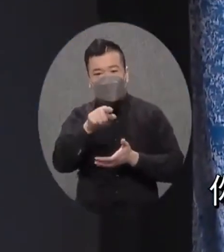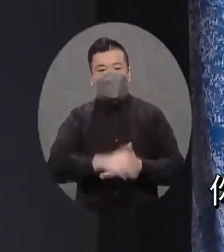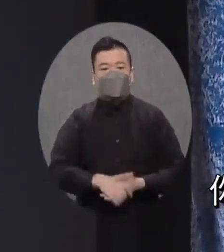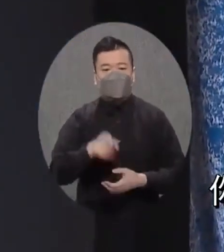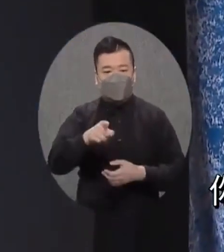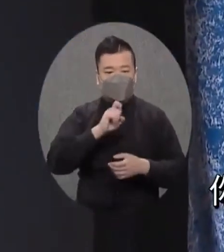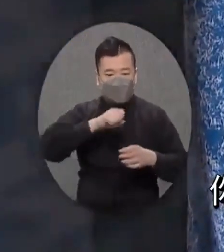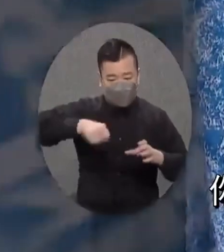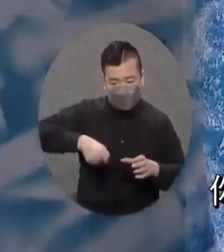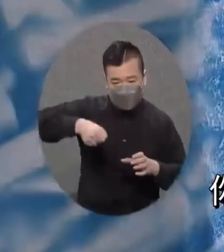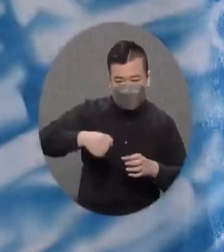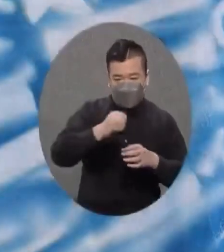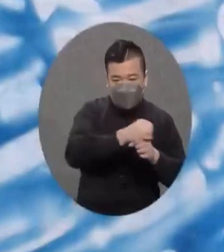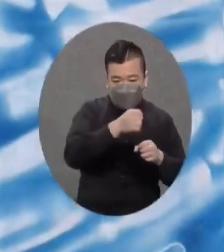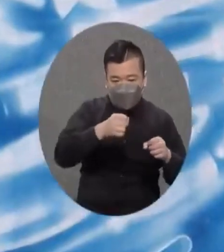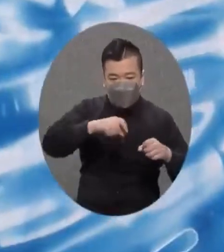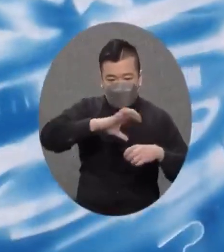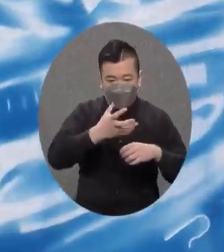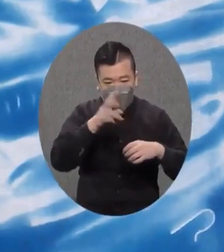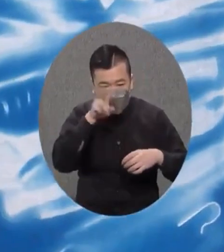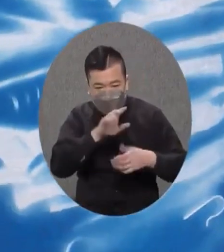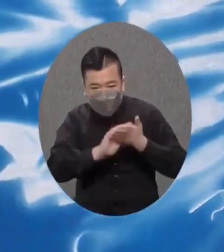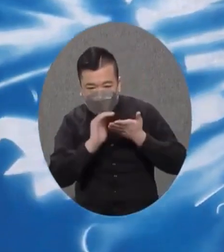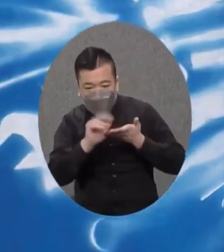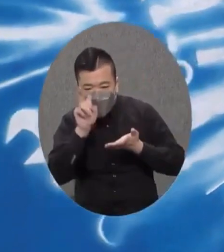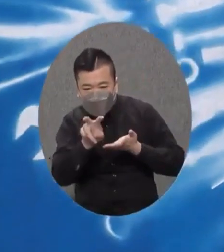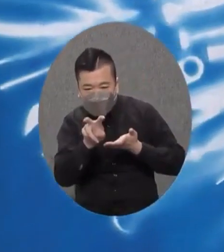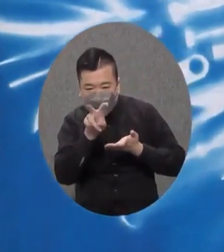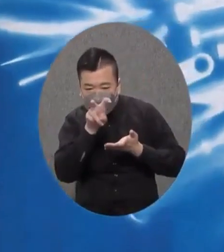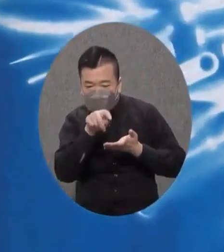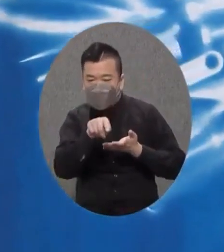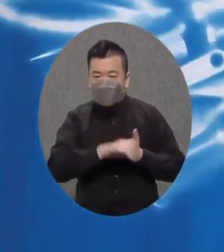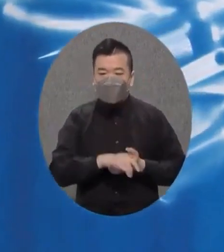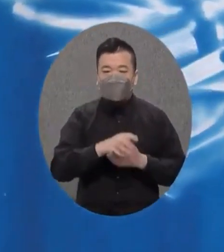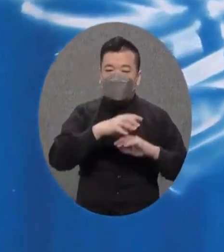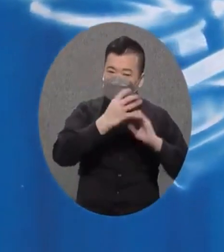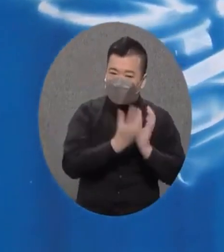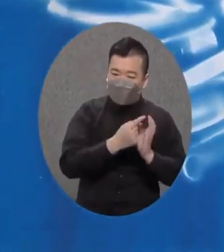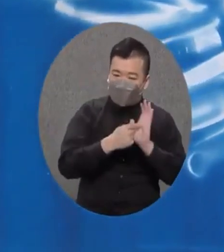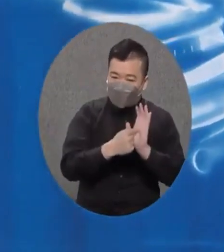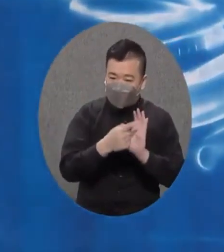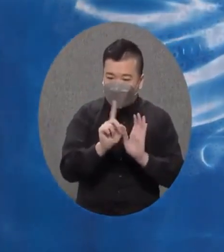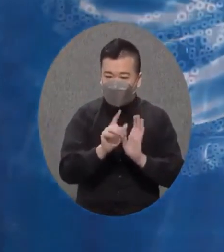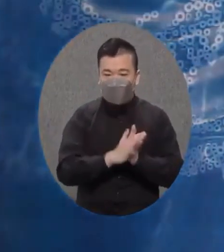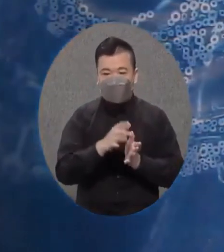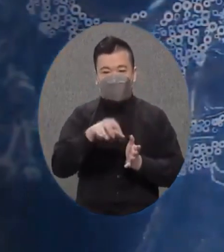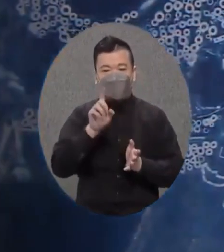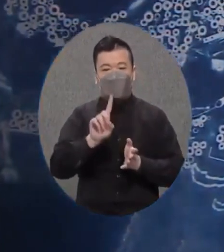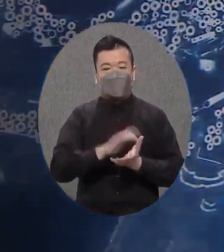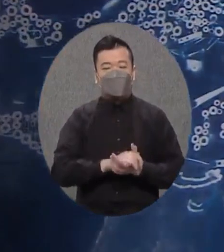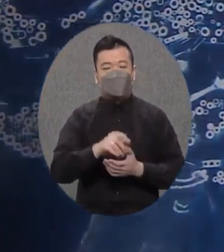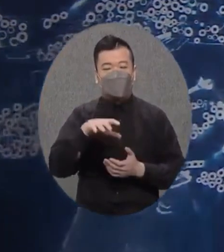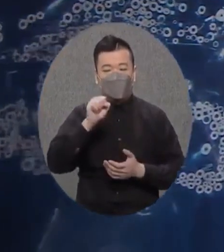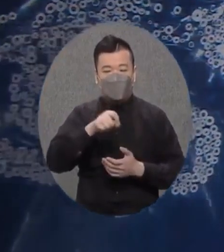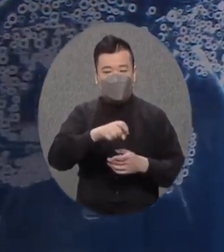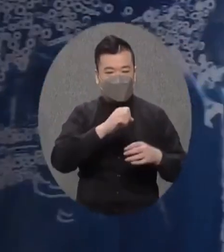螺絲批啊、士巴拿啊嗰啲嘢，全部會見得好清楚喺度。同埋成個展示方法就係用一個